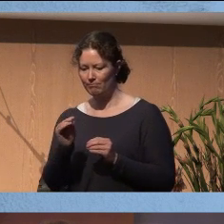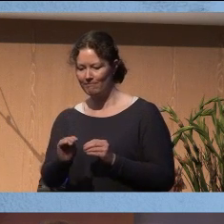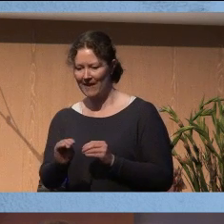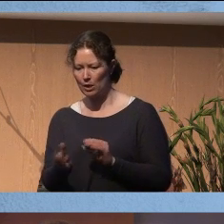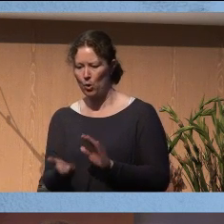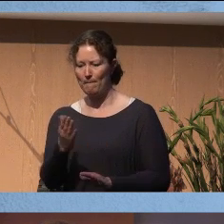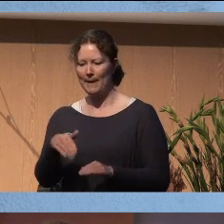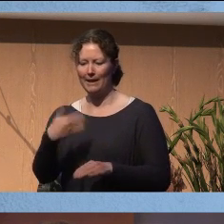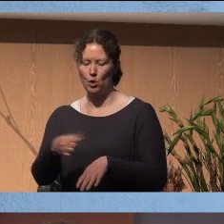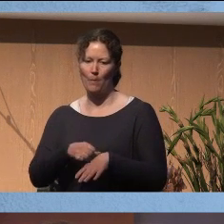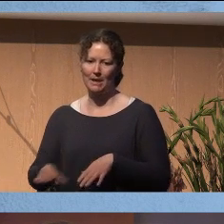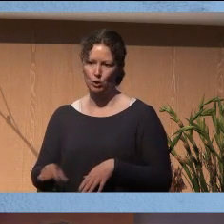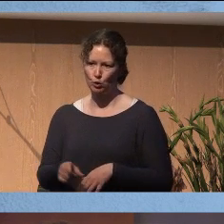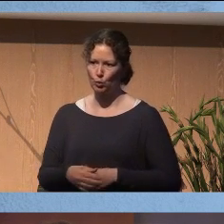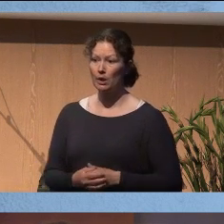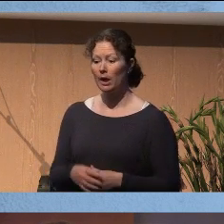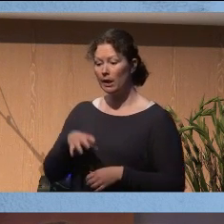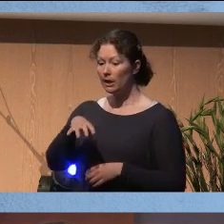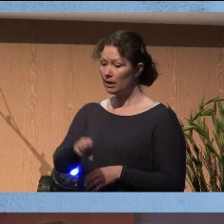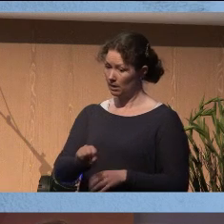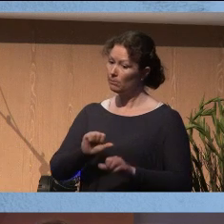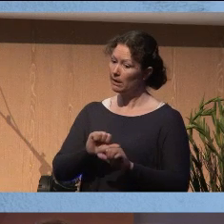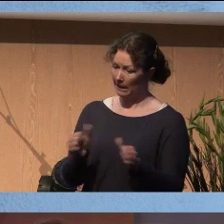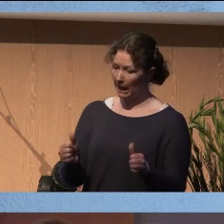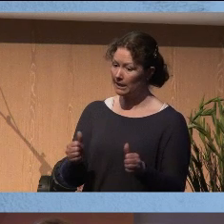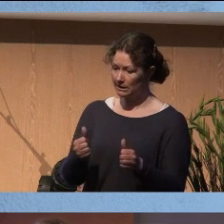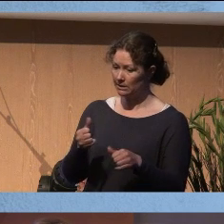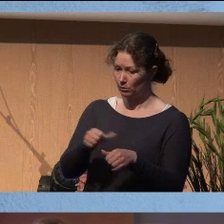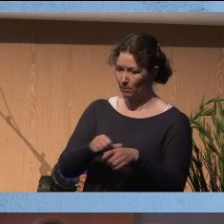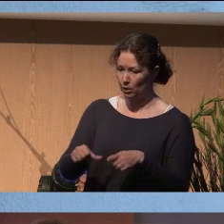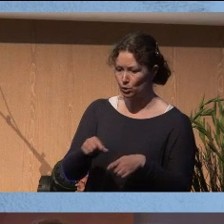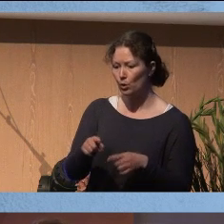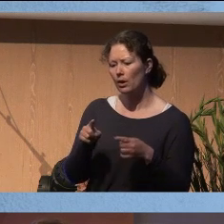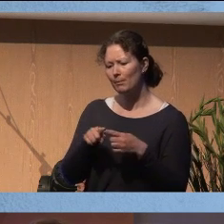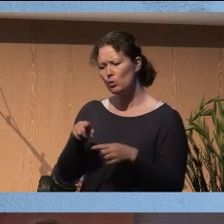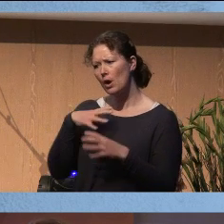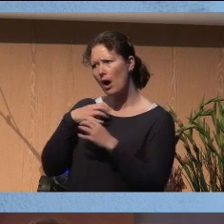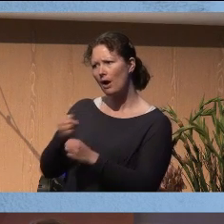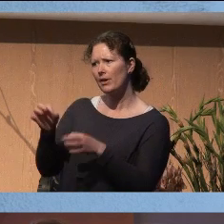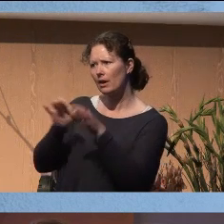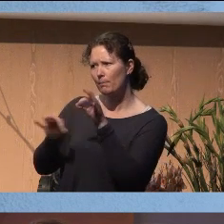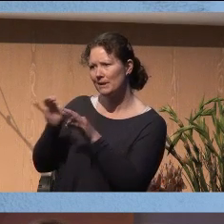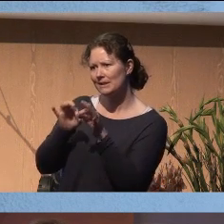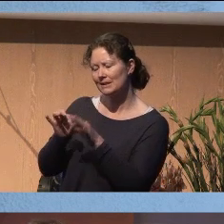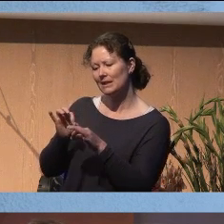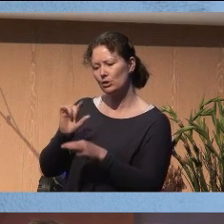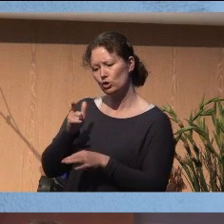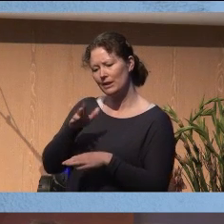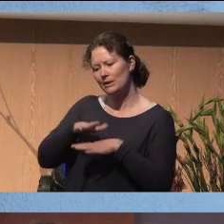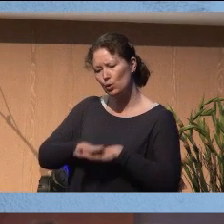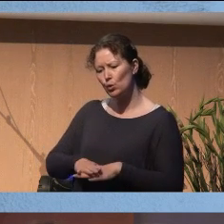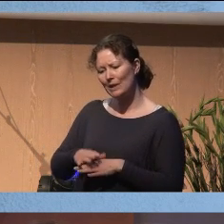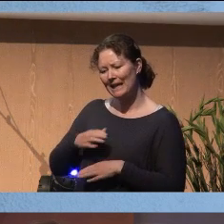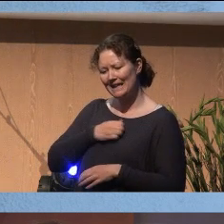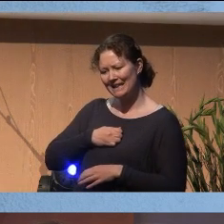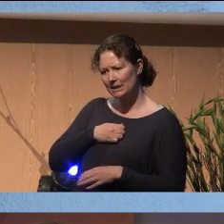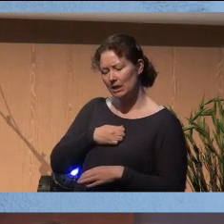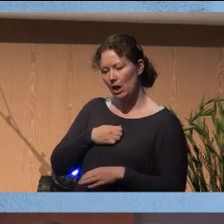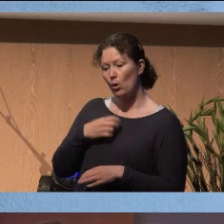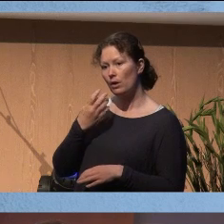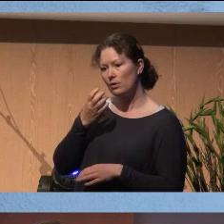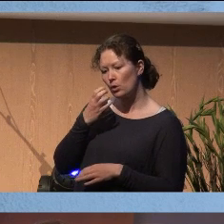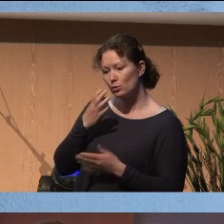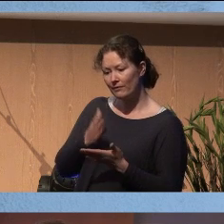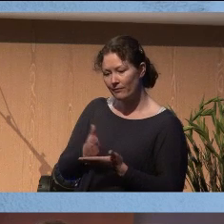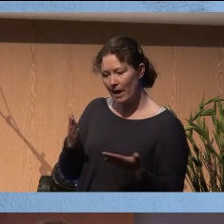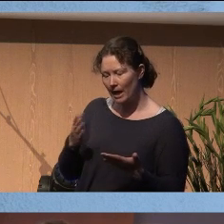operasjonen. Inngrepet gikk greit, men hun var avhengig av medisiner for sin grunnlidelse. Og etter narkosen